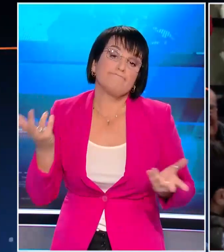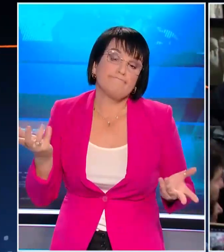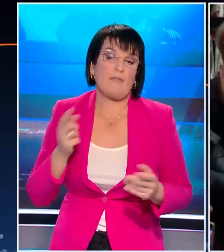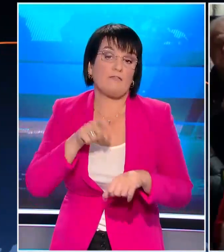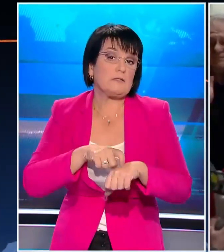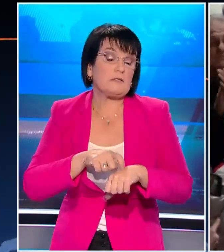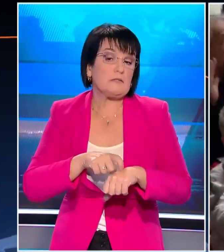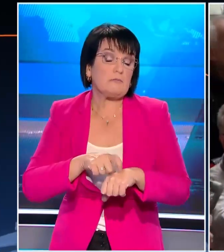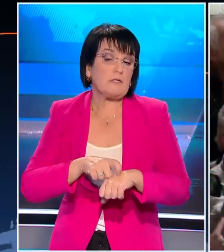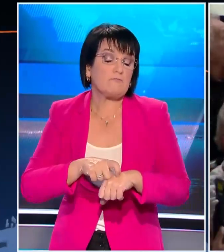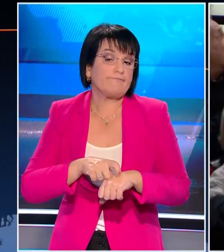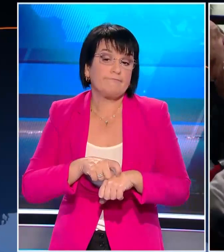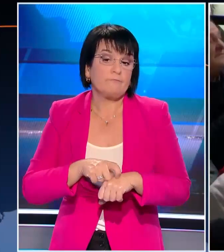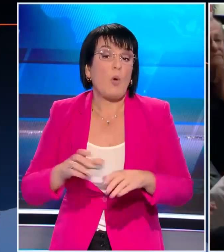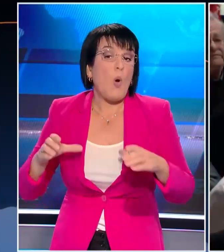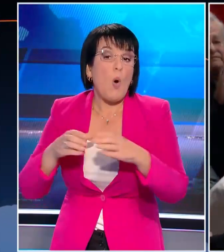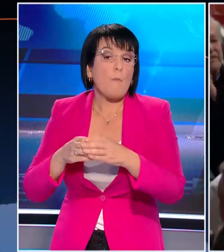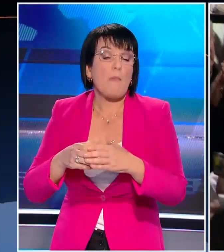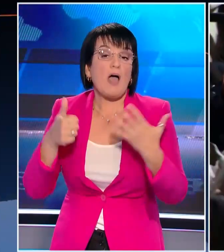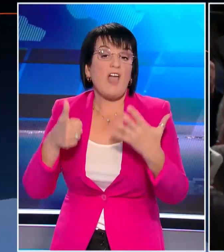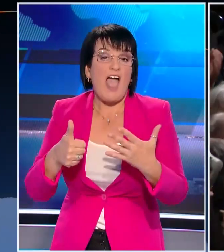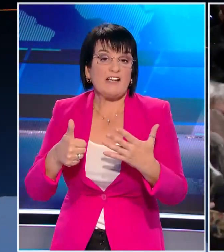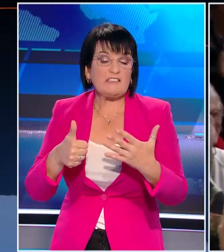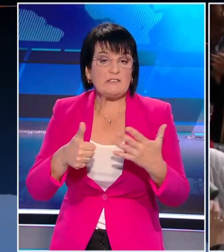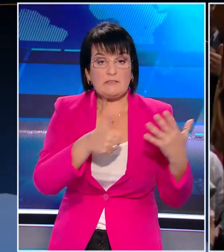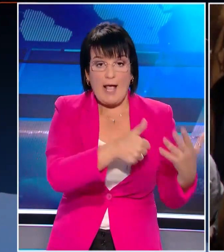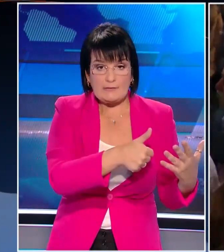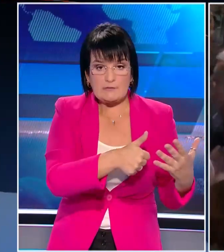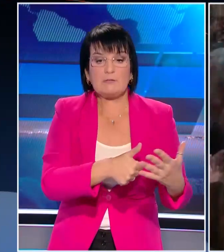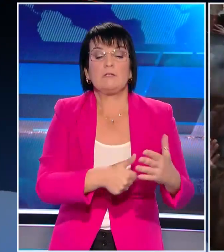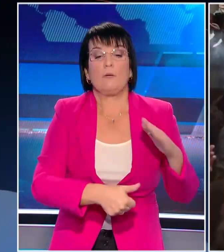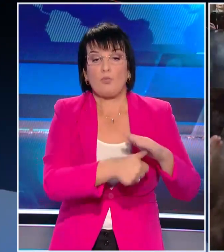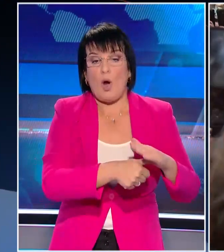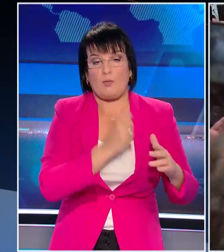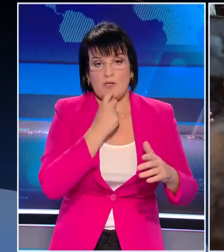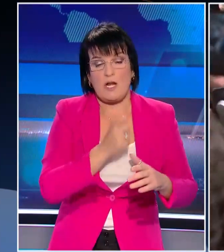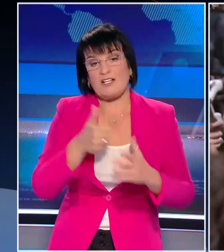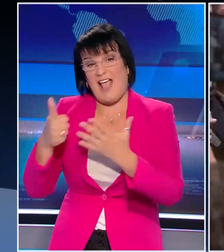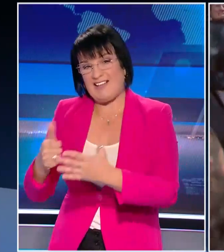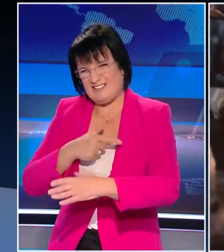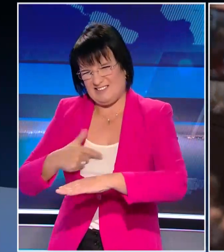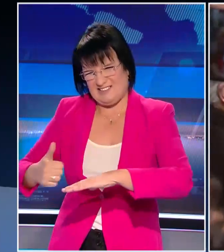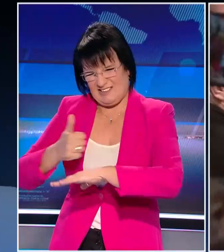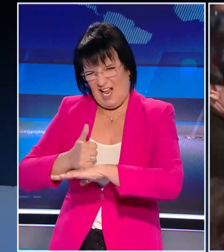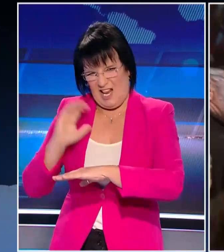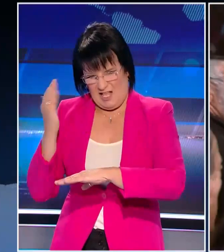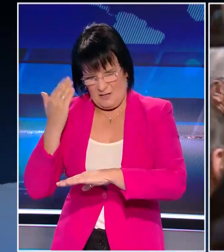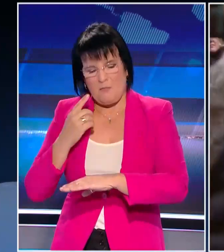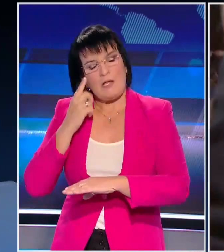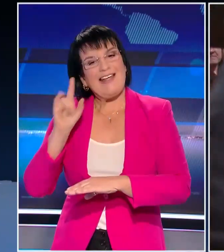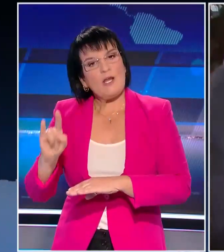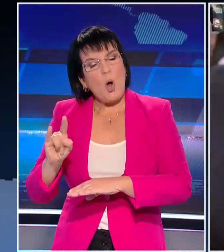τη στιγμή η ομάδα των 6-6, στην οποία μετέχει και ο κύριος Ηλιόπουλος, μελετά σοβαρά το ενδεχόμενο να αποχωρήσει από το